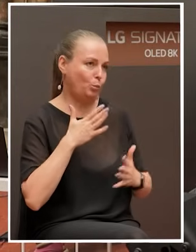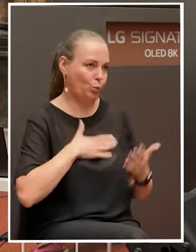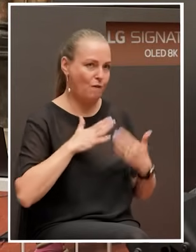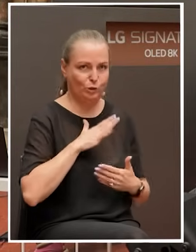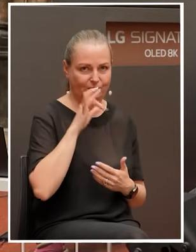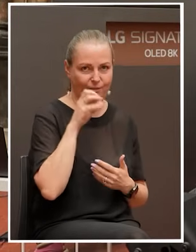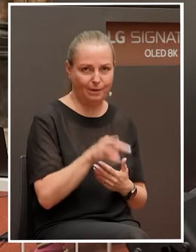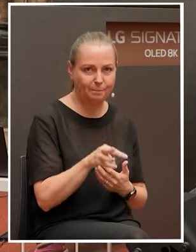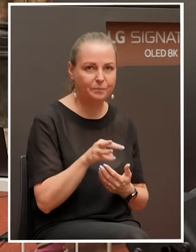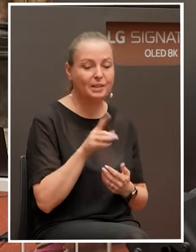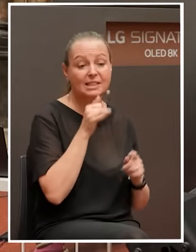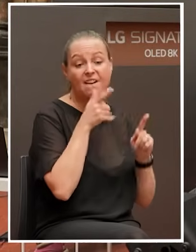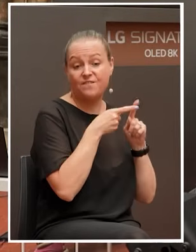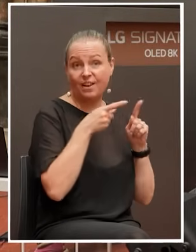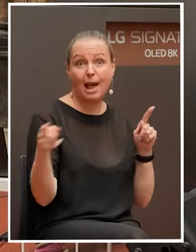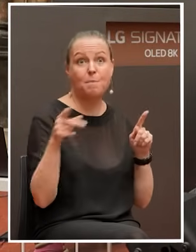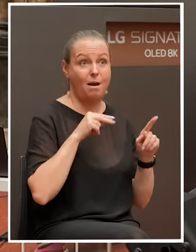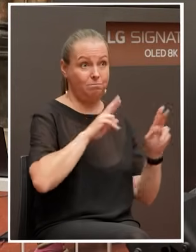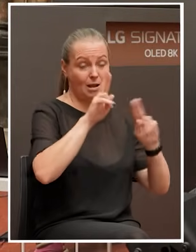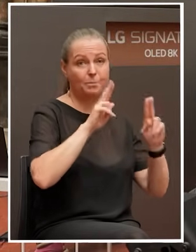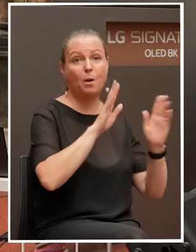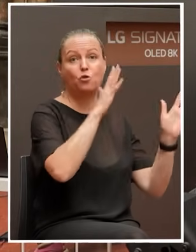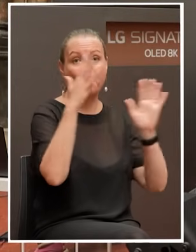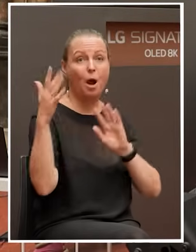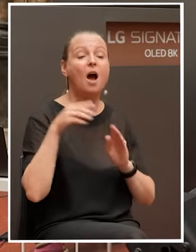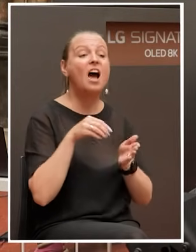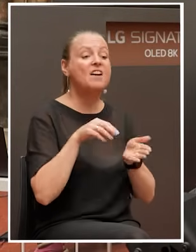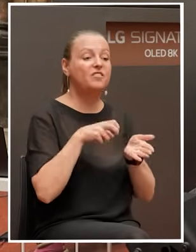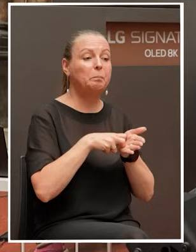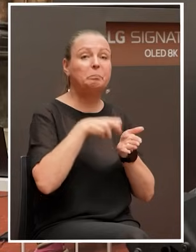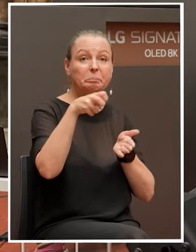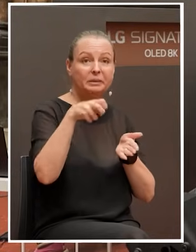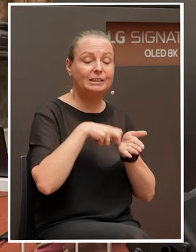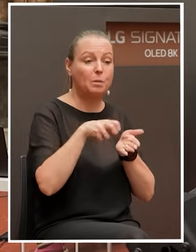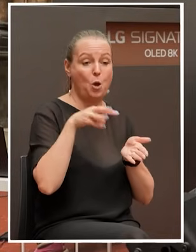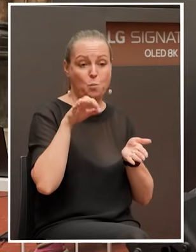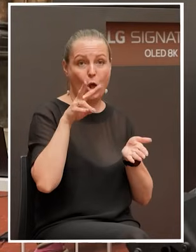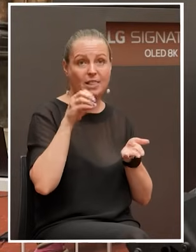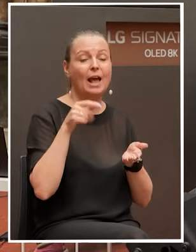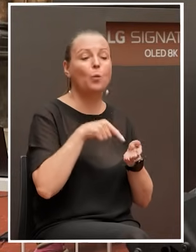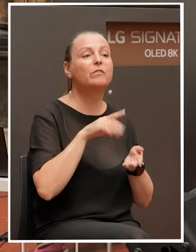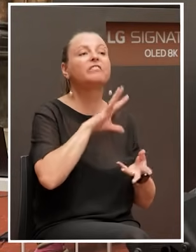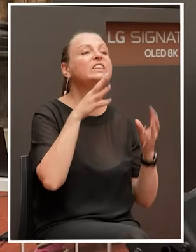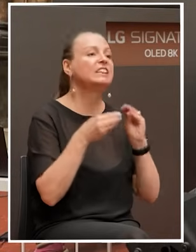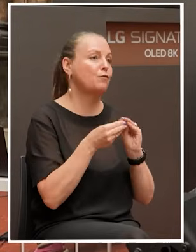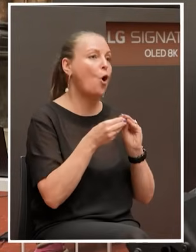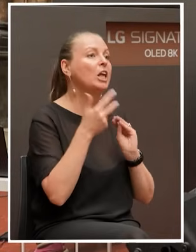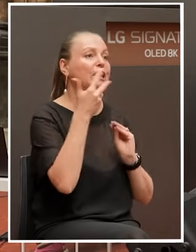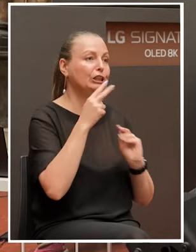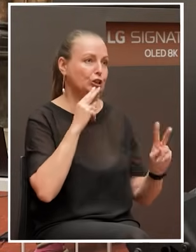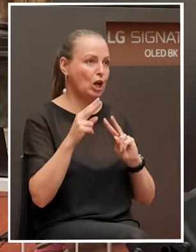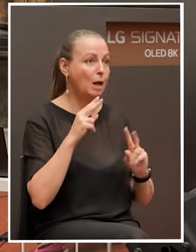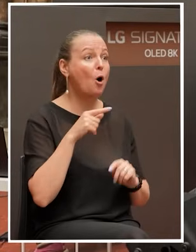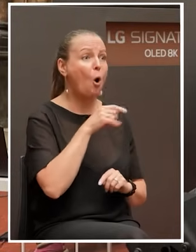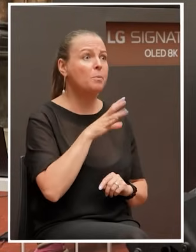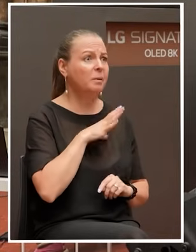время работы над тополями. Письма Моне фиксируют всего 3 жалобы на его неврастеническое состояние. Поверьте